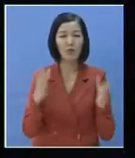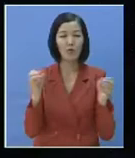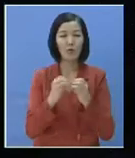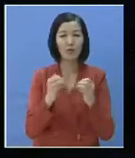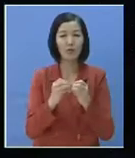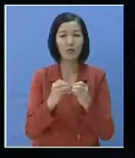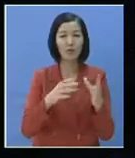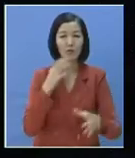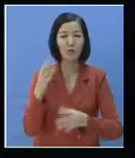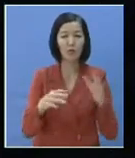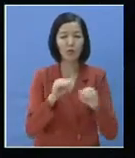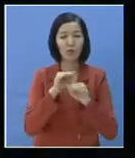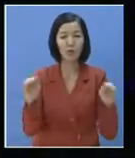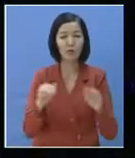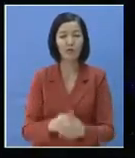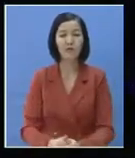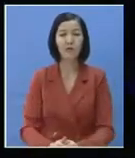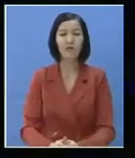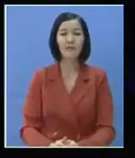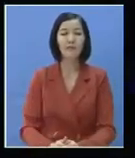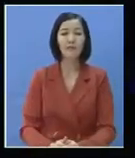из них международного уровня.